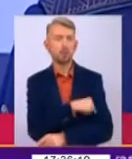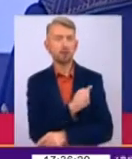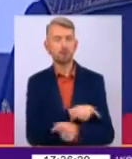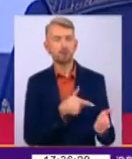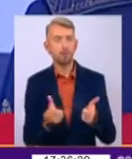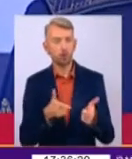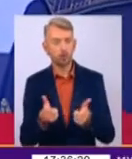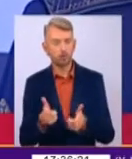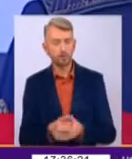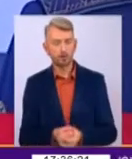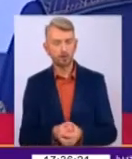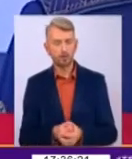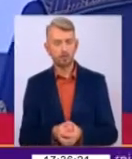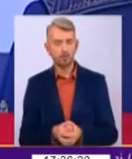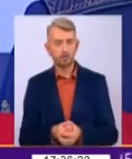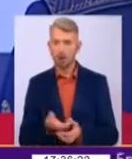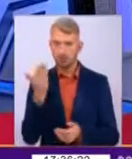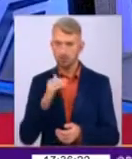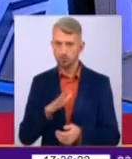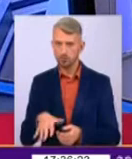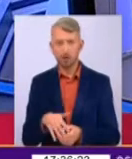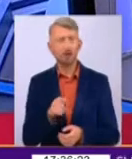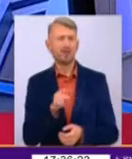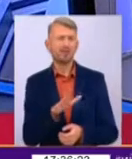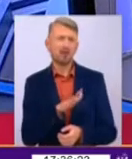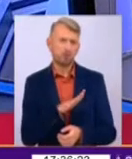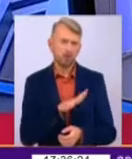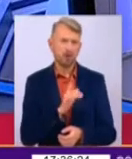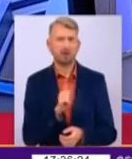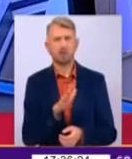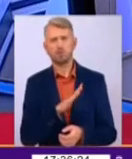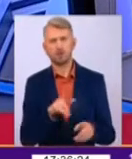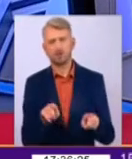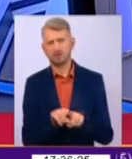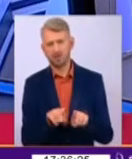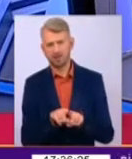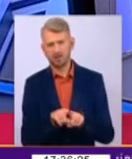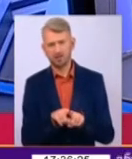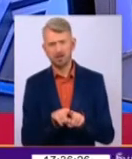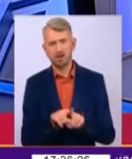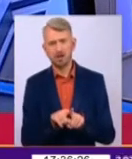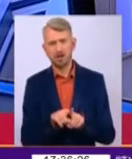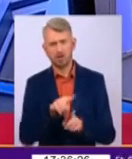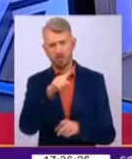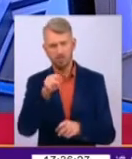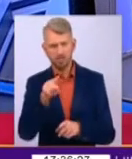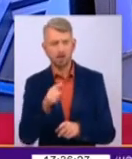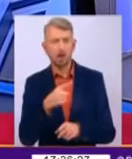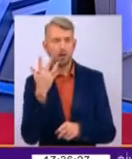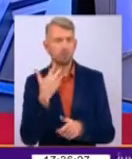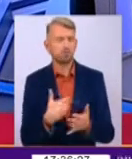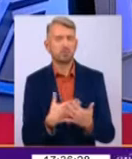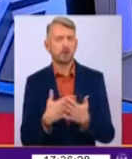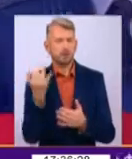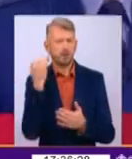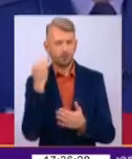підготовка. Її раніше не було. Ні, вона була, але вона була в такому, коли людина знає, ну, приклад